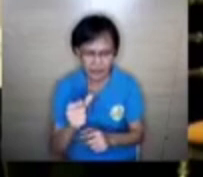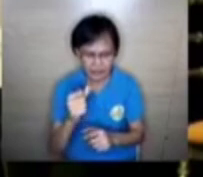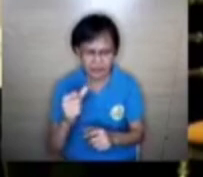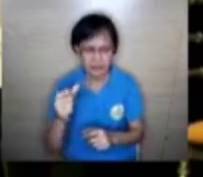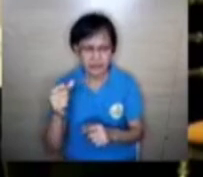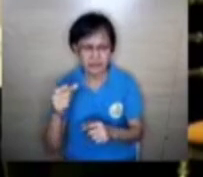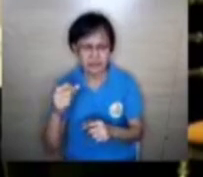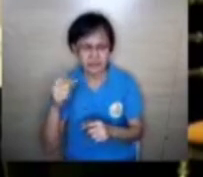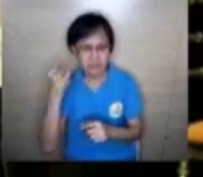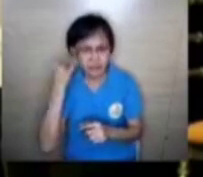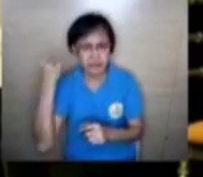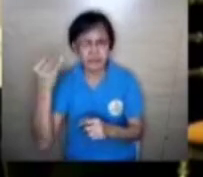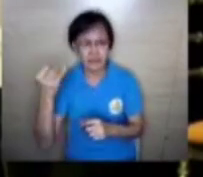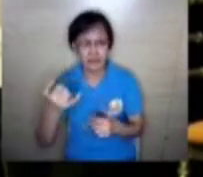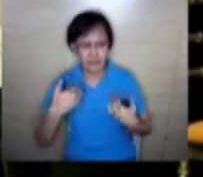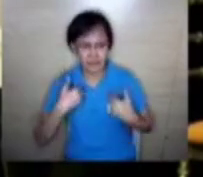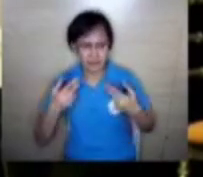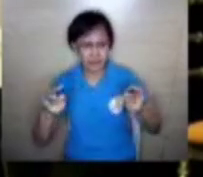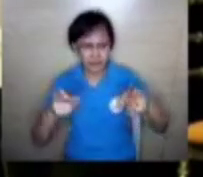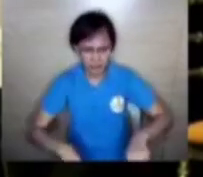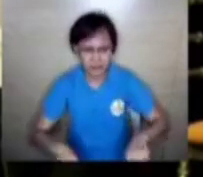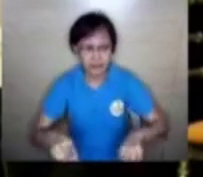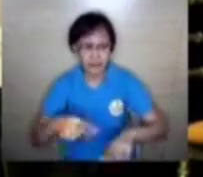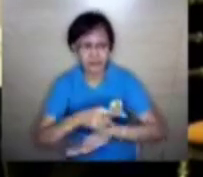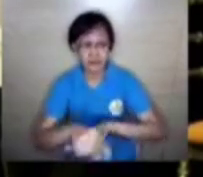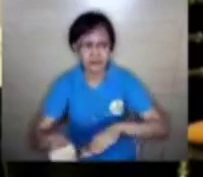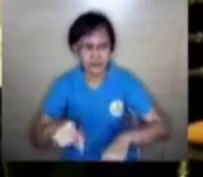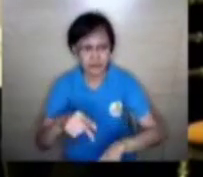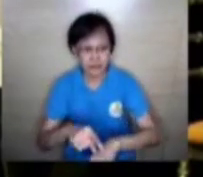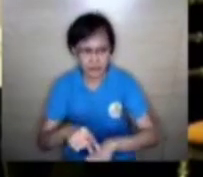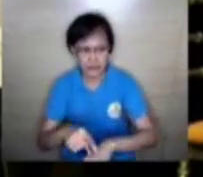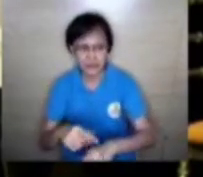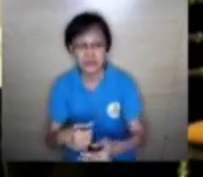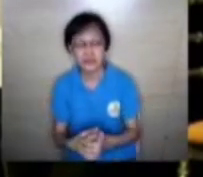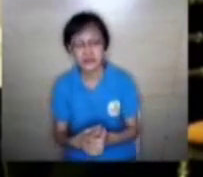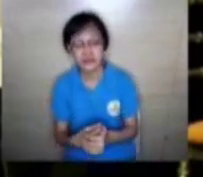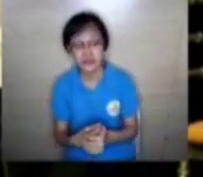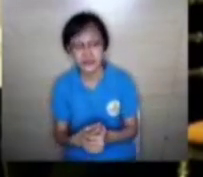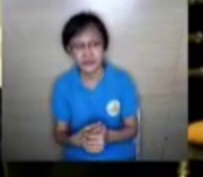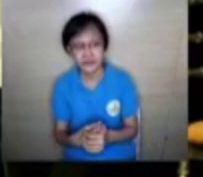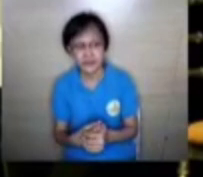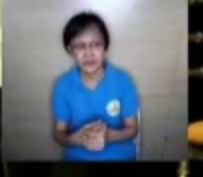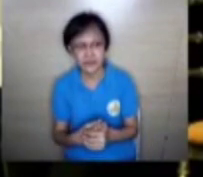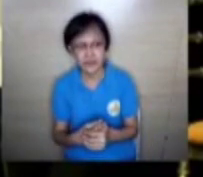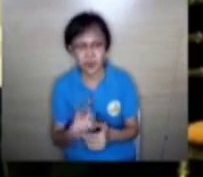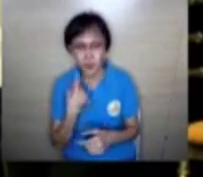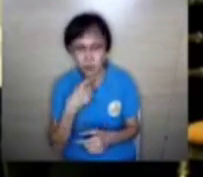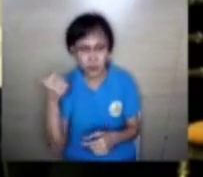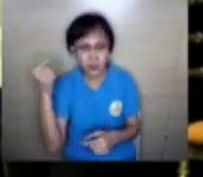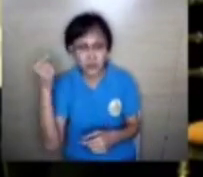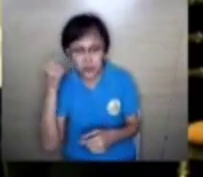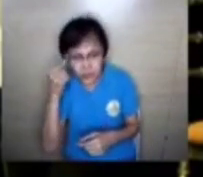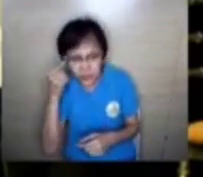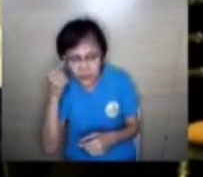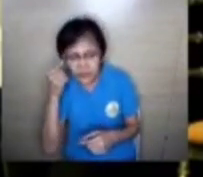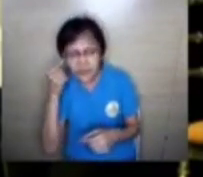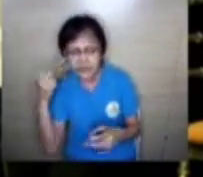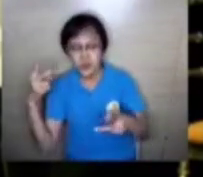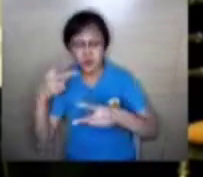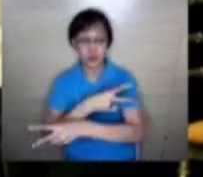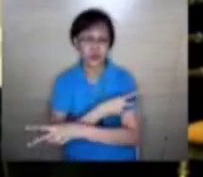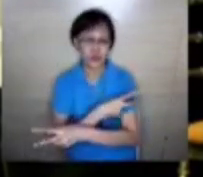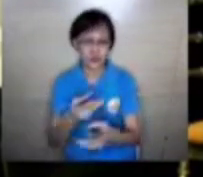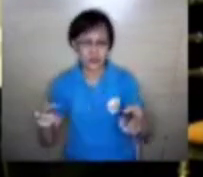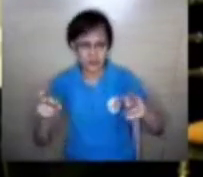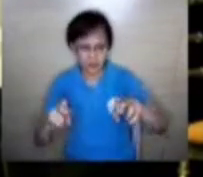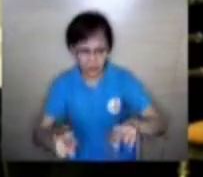pala ang mangyayari, hindi lang sa Pilipinas, kundi sa buong daigdig. Sinong mag-aakala na ganito pala kagrabe ang mangyayari